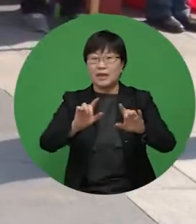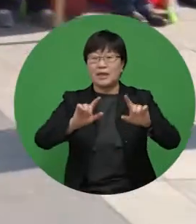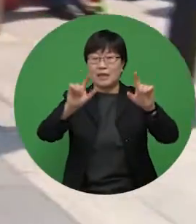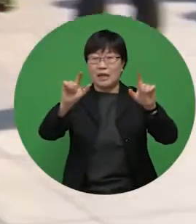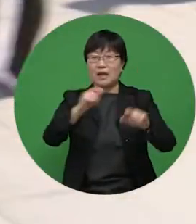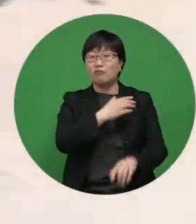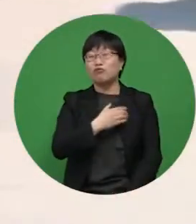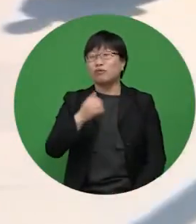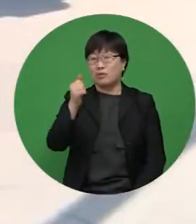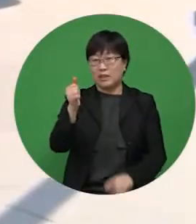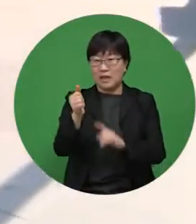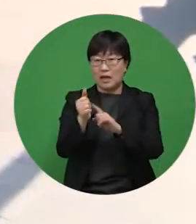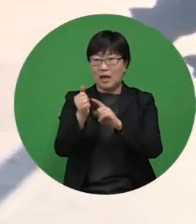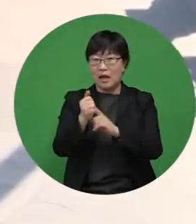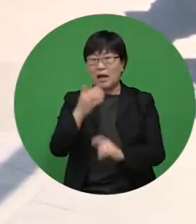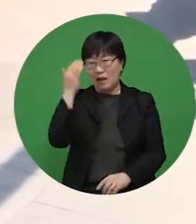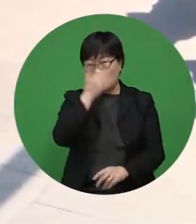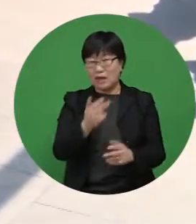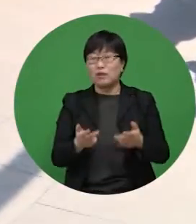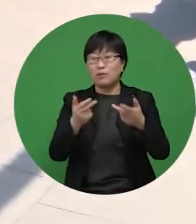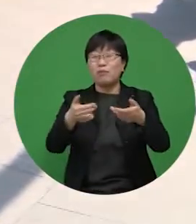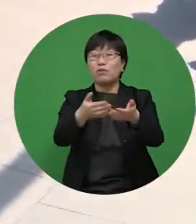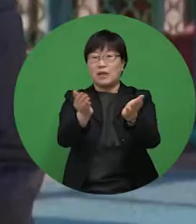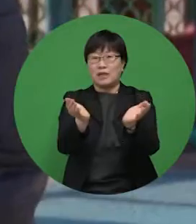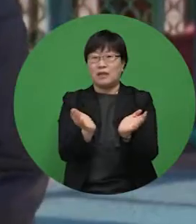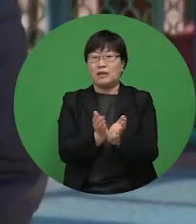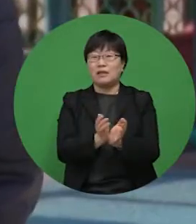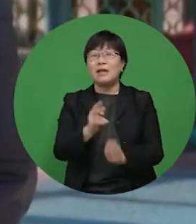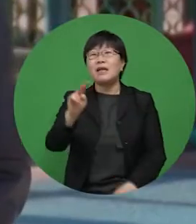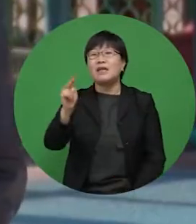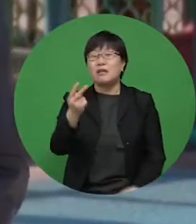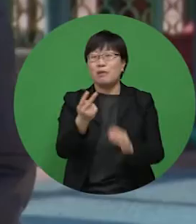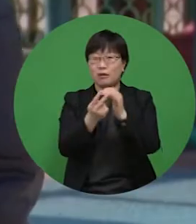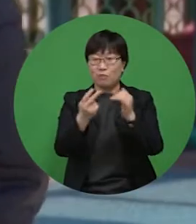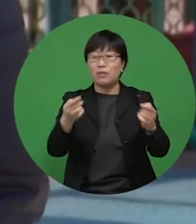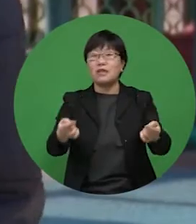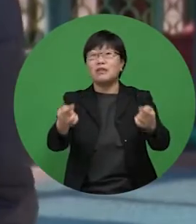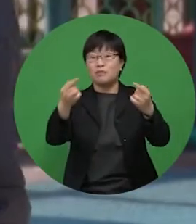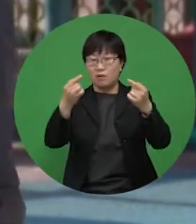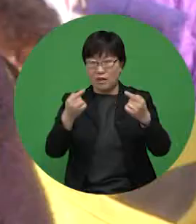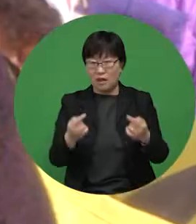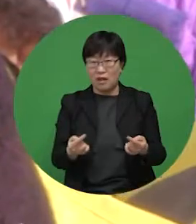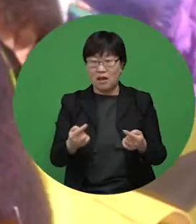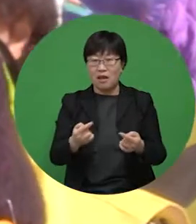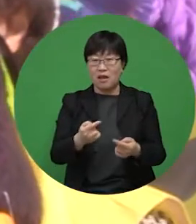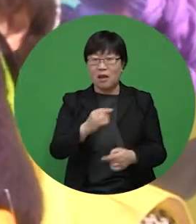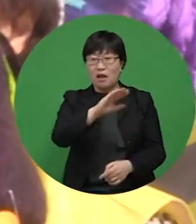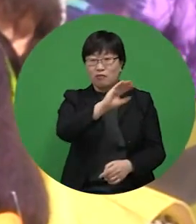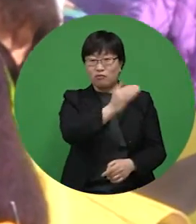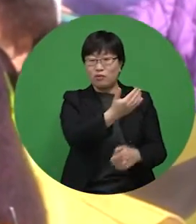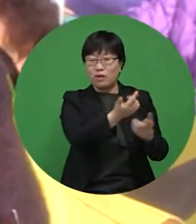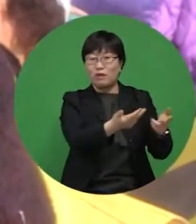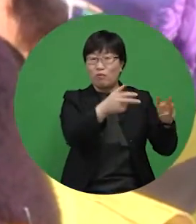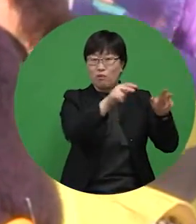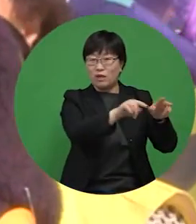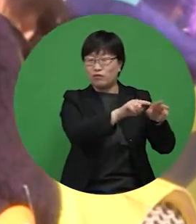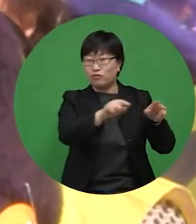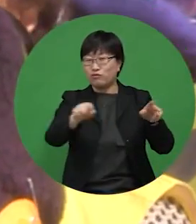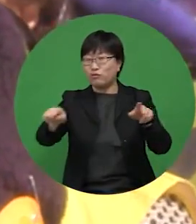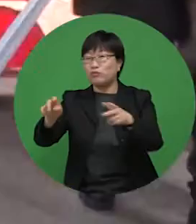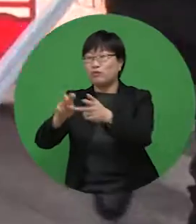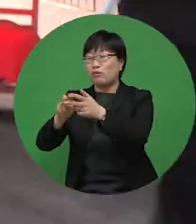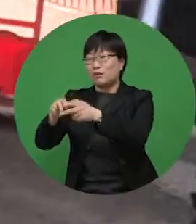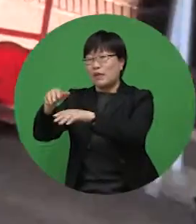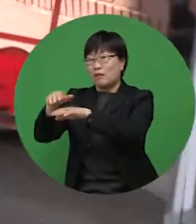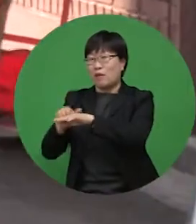이날 구청장, 깔끔히 봉사단 등 200여 명이 참여해 구로리공원에서